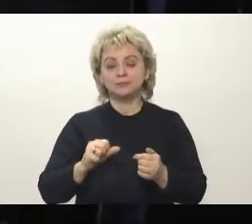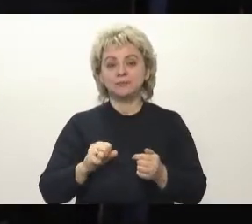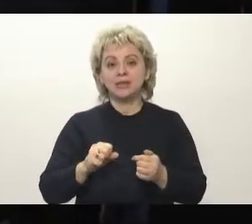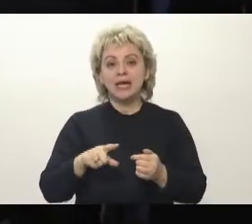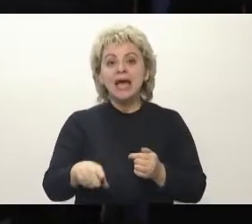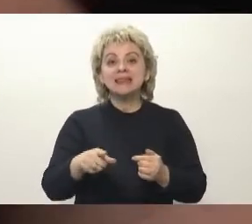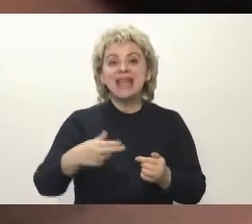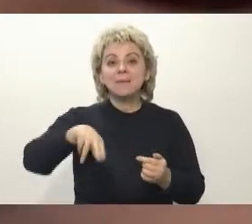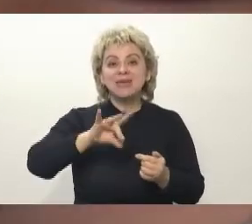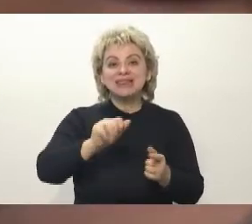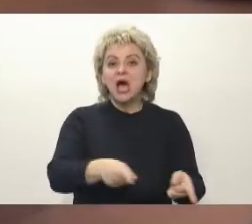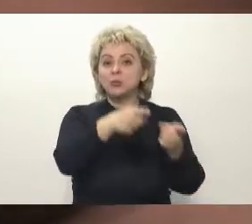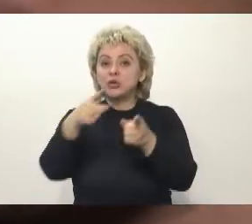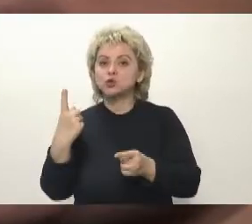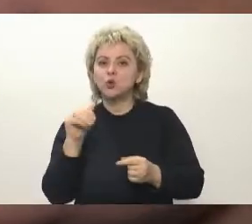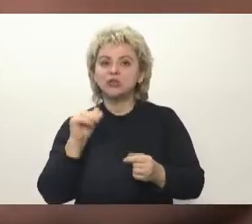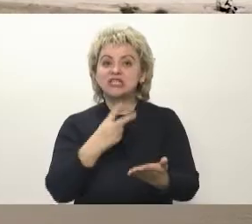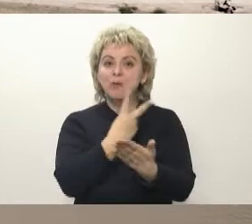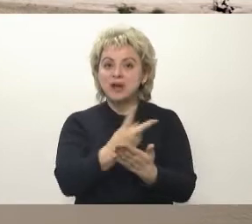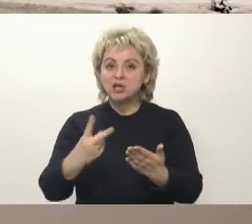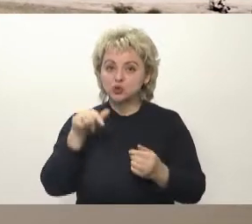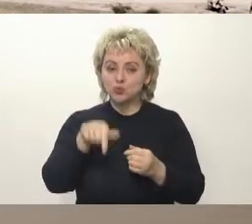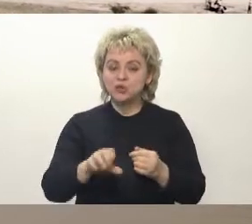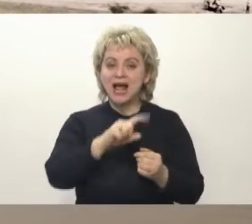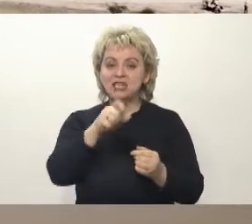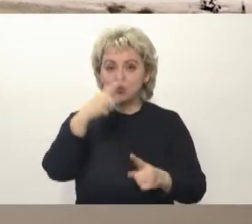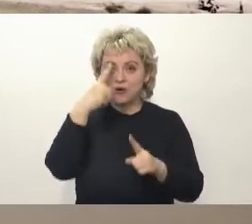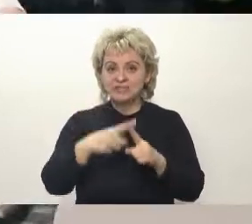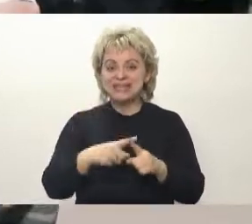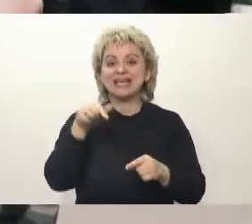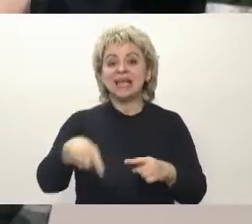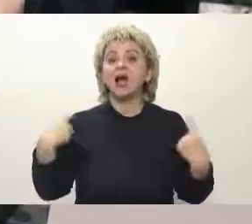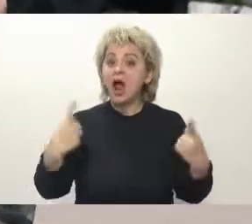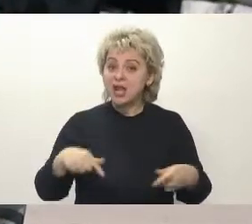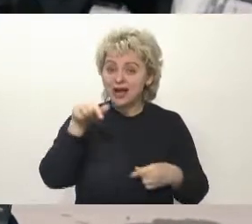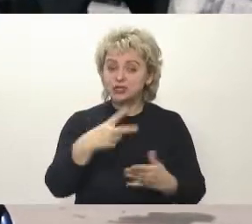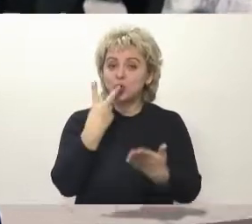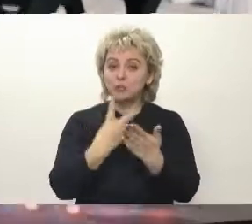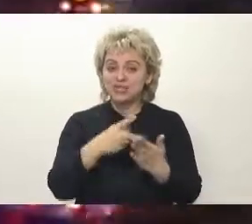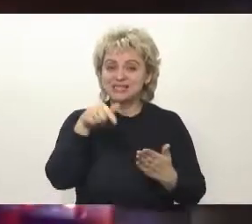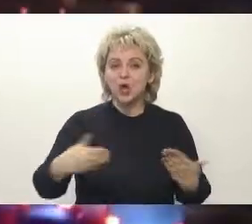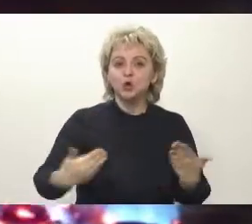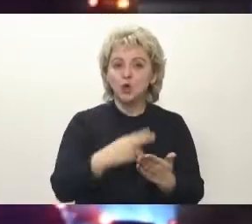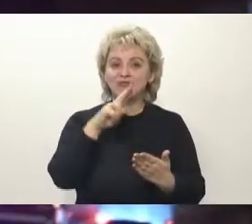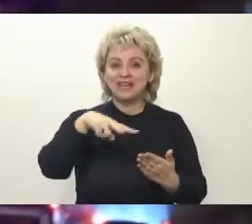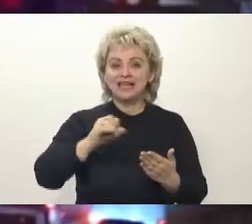На битах перевалили за 100 тысяч просмотров. Азовские братья, рэперы-колясочники, представили новый